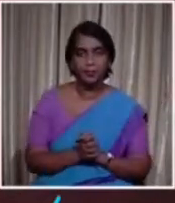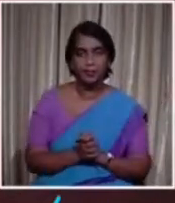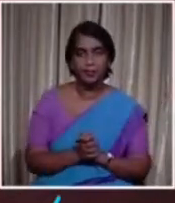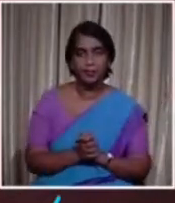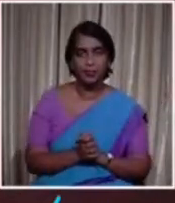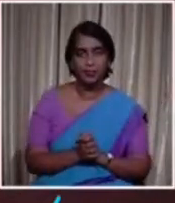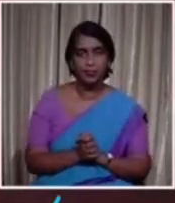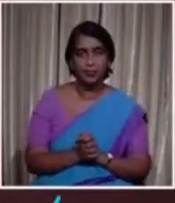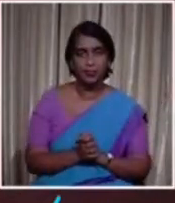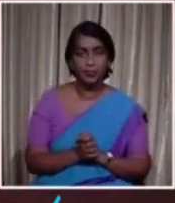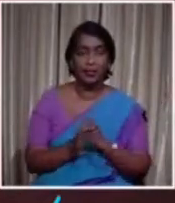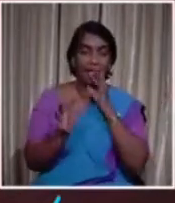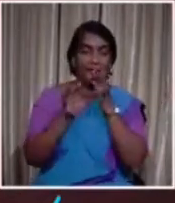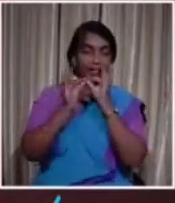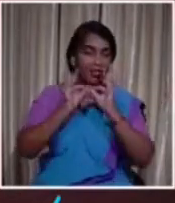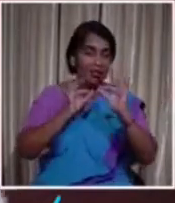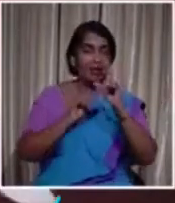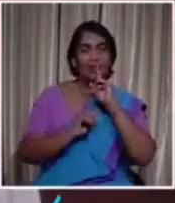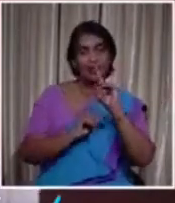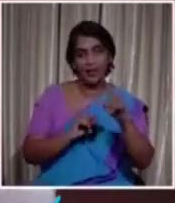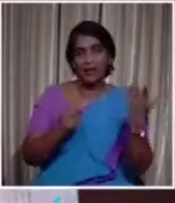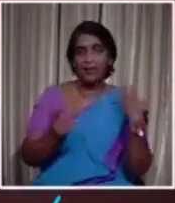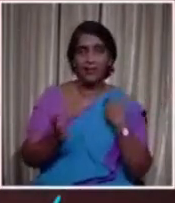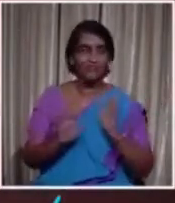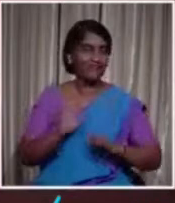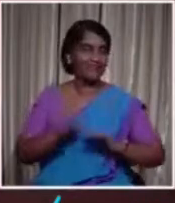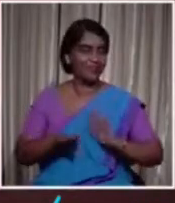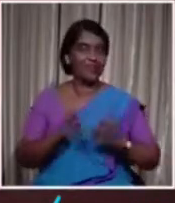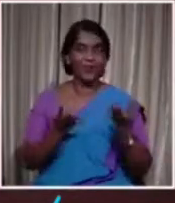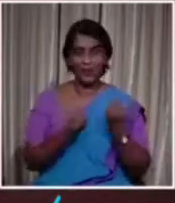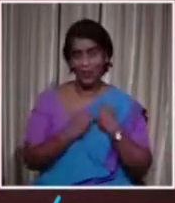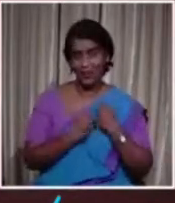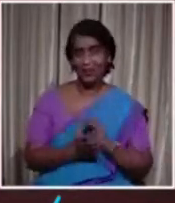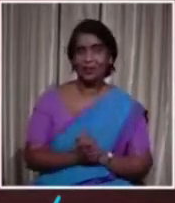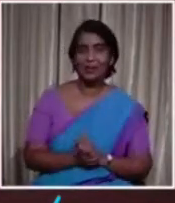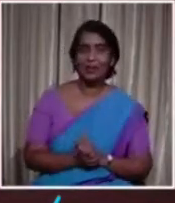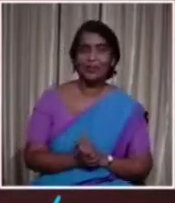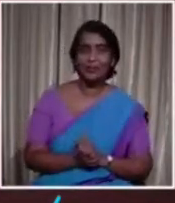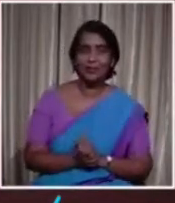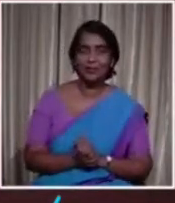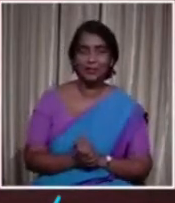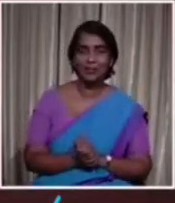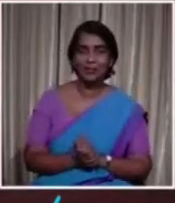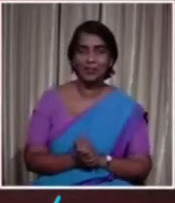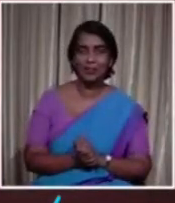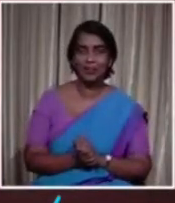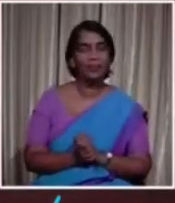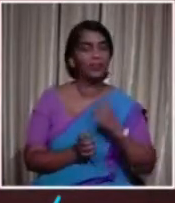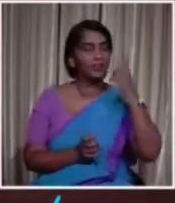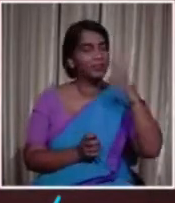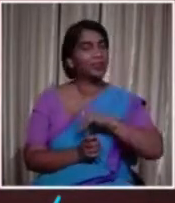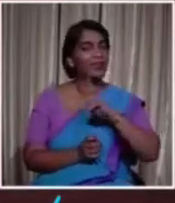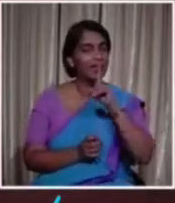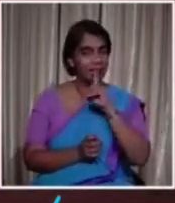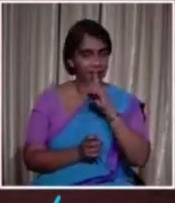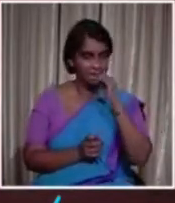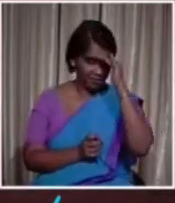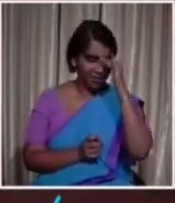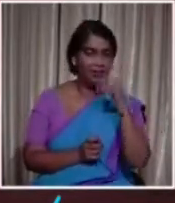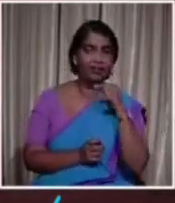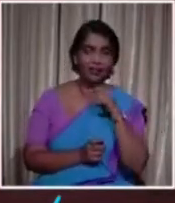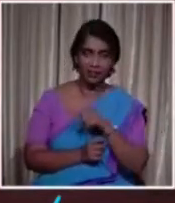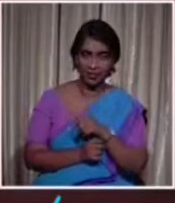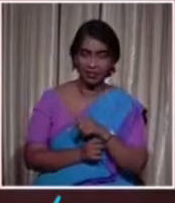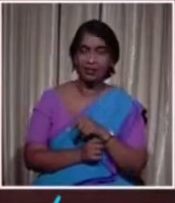තාලෙටම කියන්න පොඩ්ඩ අමාරු. සද්දයක් වුණේ මියුසික් එකක් පැත්තෙන් ඒ වුණාම. ගරු නියෝජක කතානායකතුමනි මේ